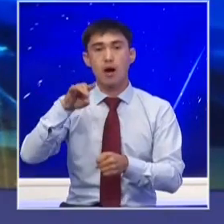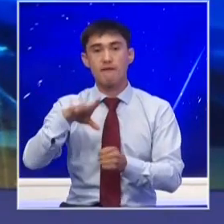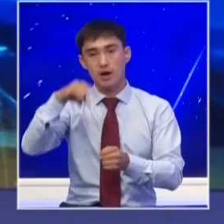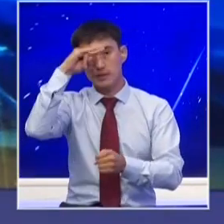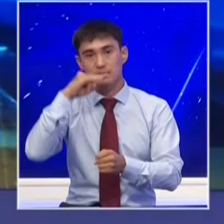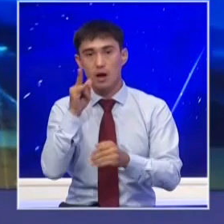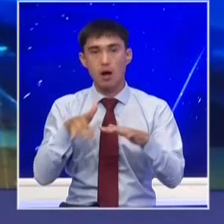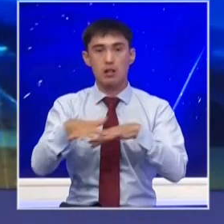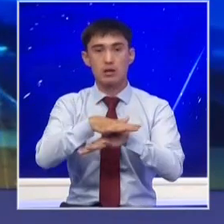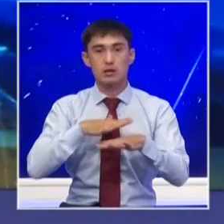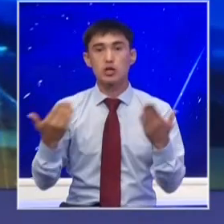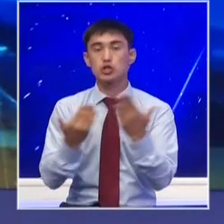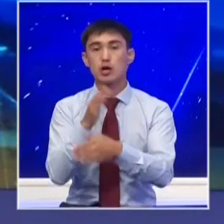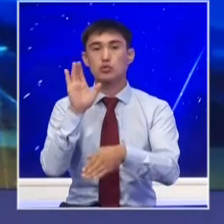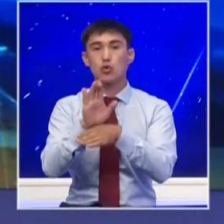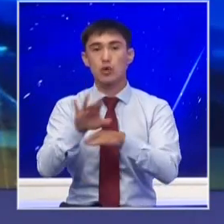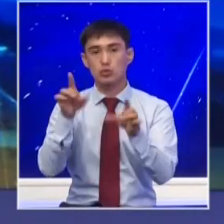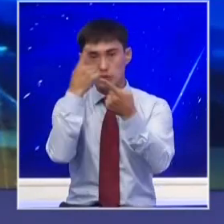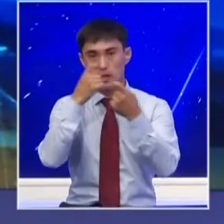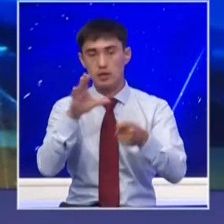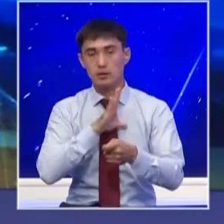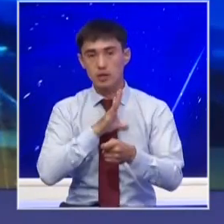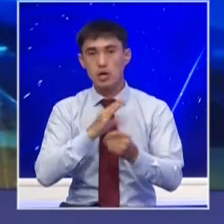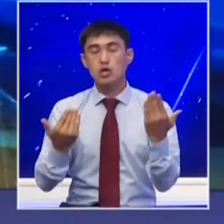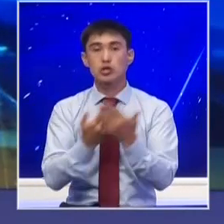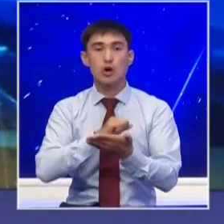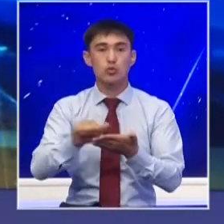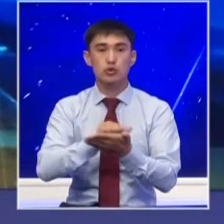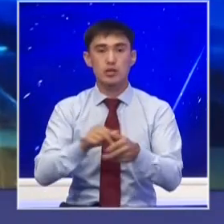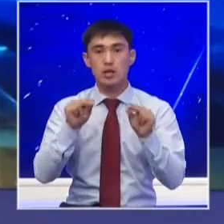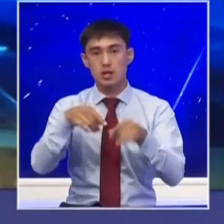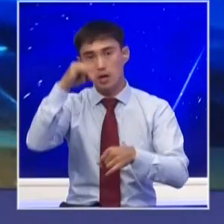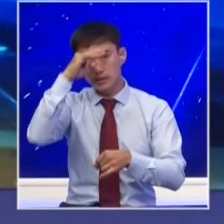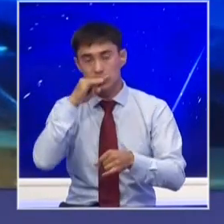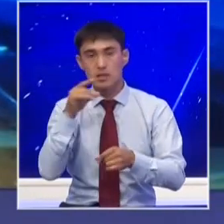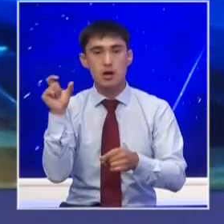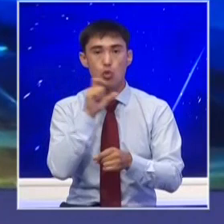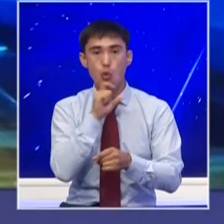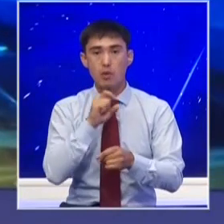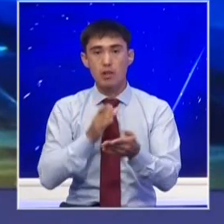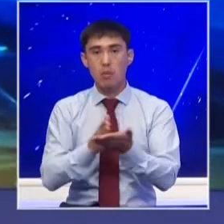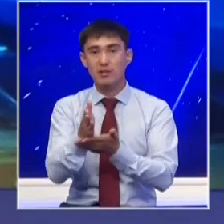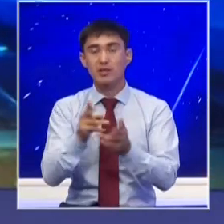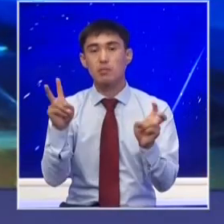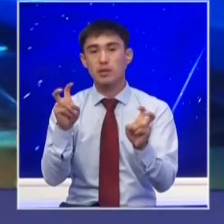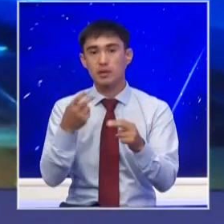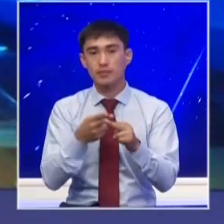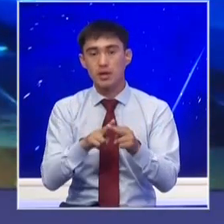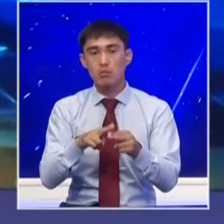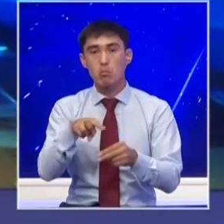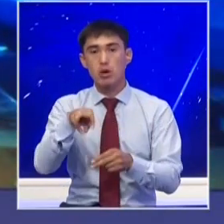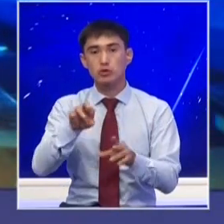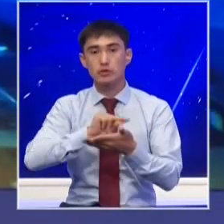Тоқаев Қазақстан халқына жаңа жолдауын жария етті. Жаңа құжат әділетті Қазақстанның экономикалық бағдары деп аталады.